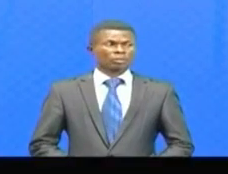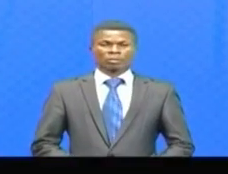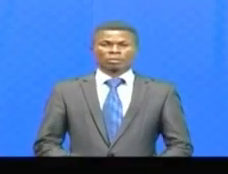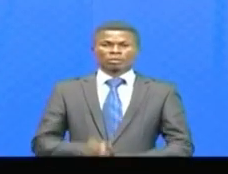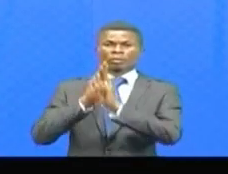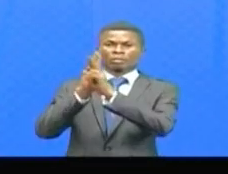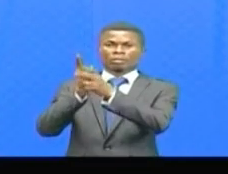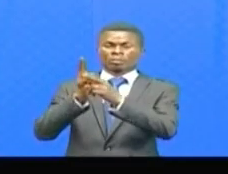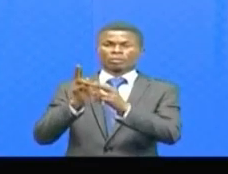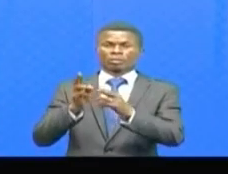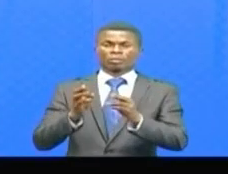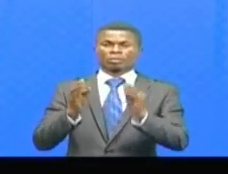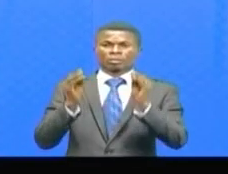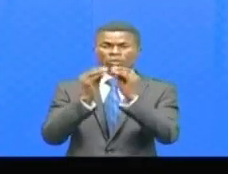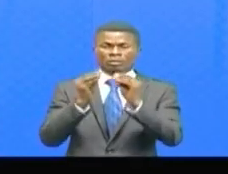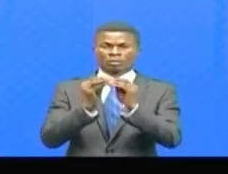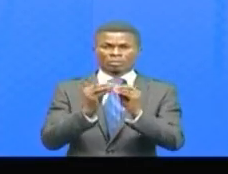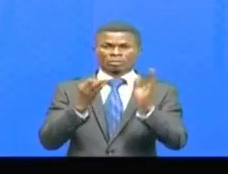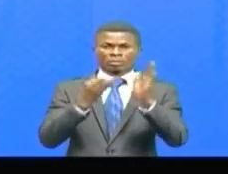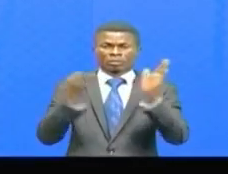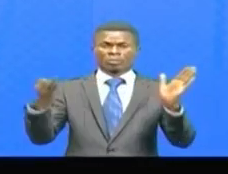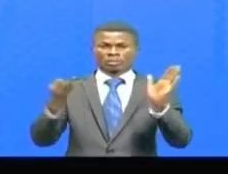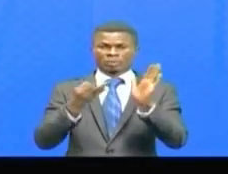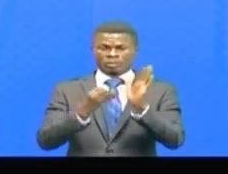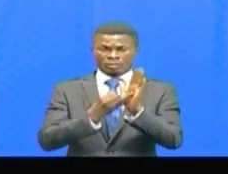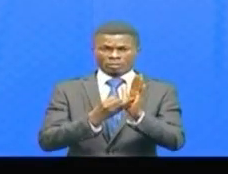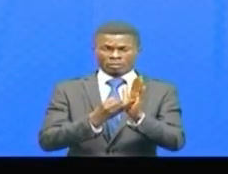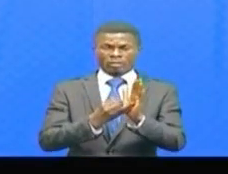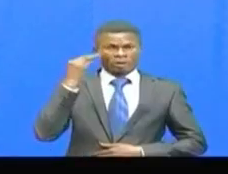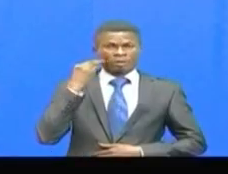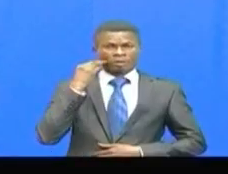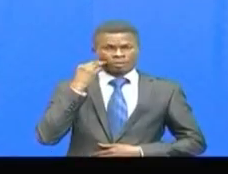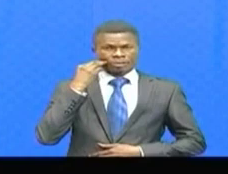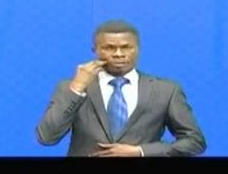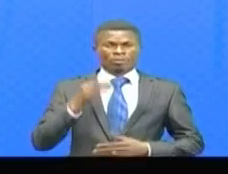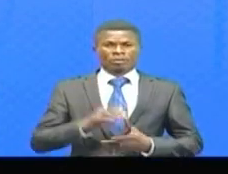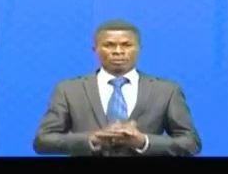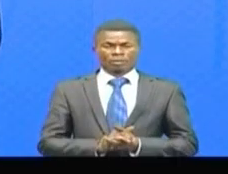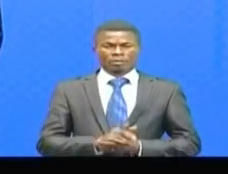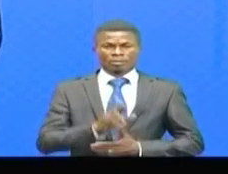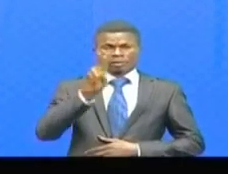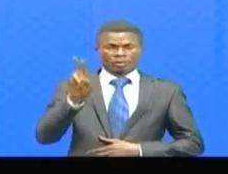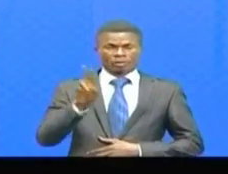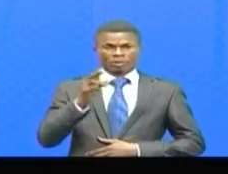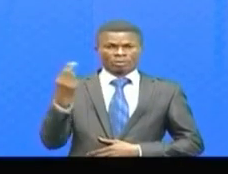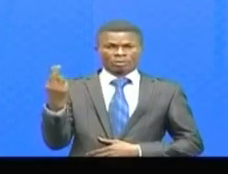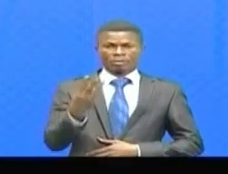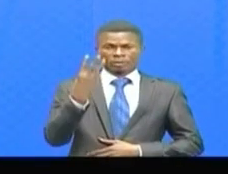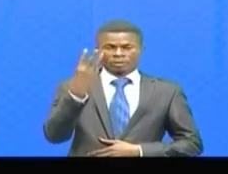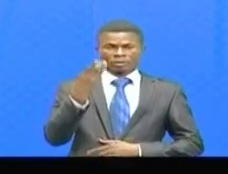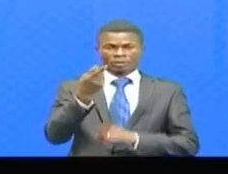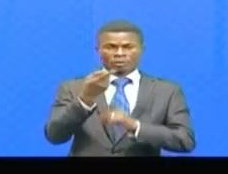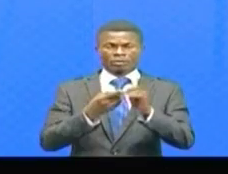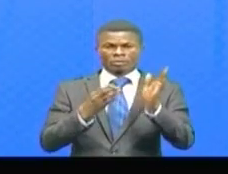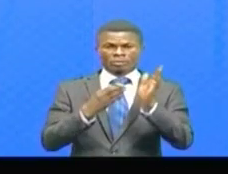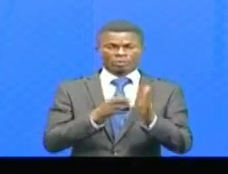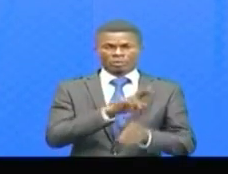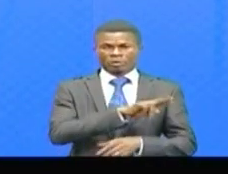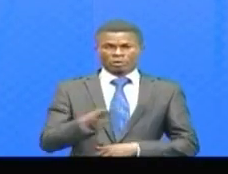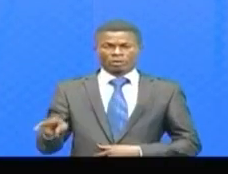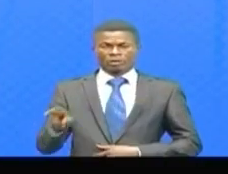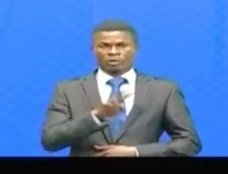Compte rendu de la 70e réunion du Conseil des ministres, vendredi 23 septembre